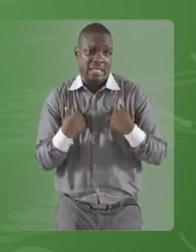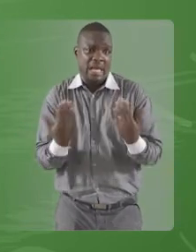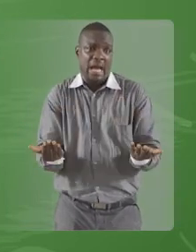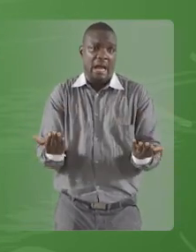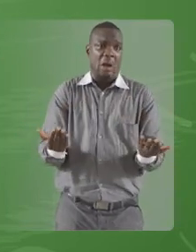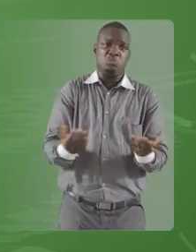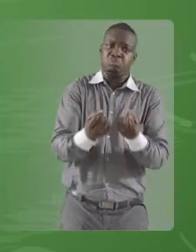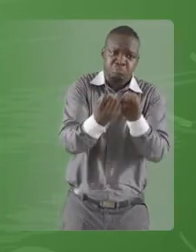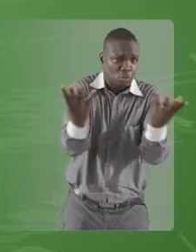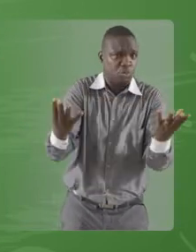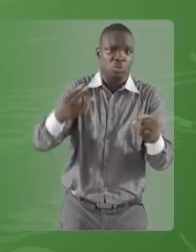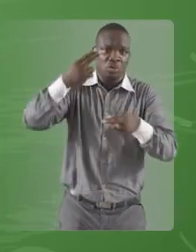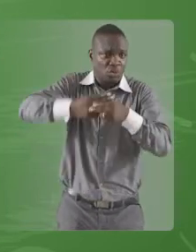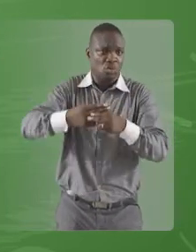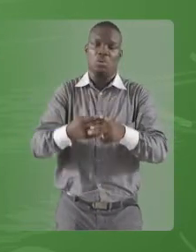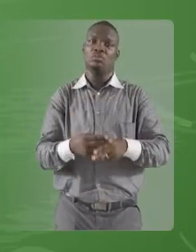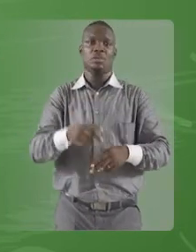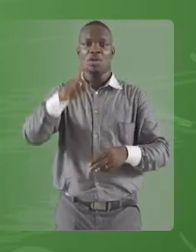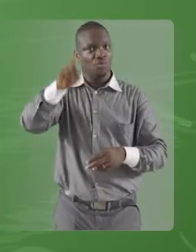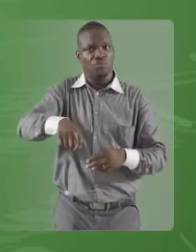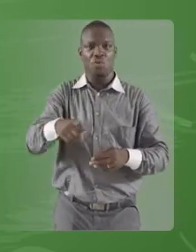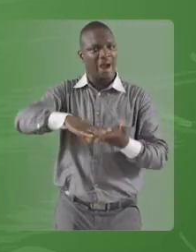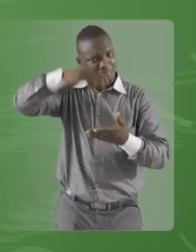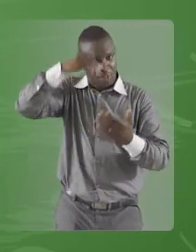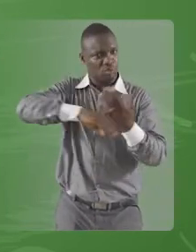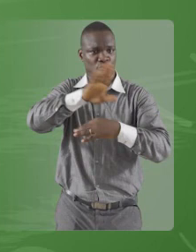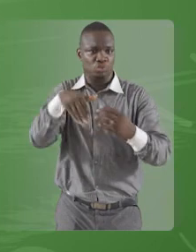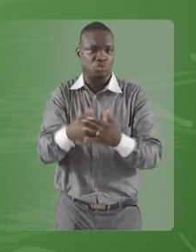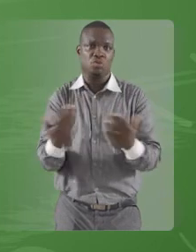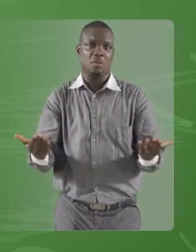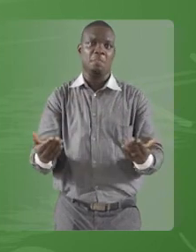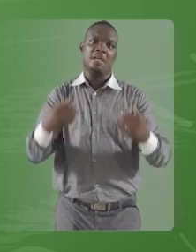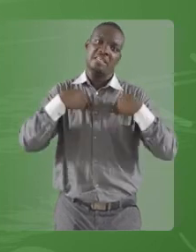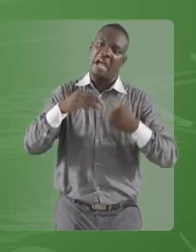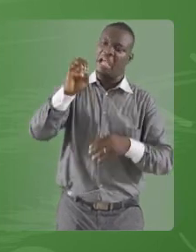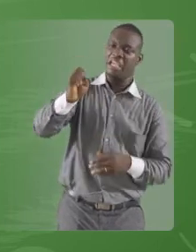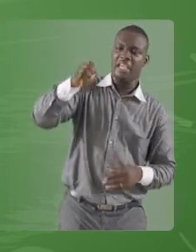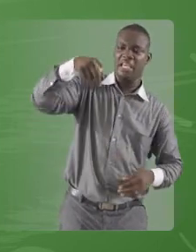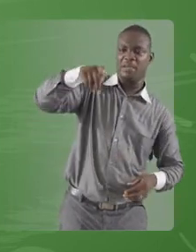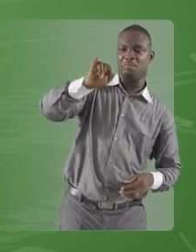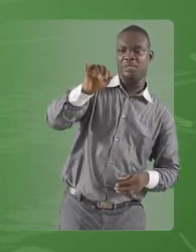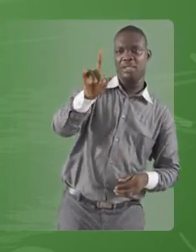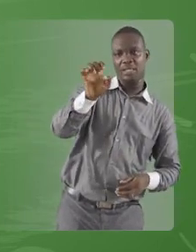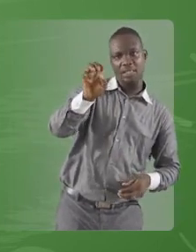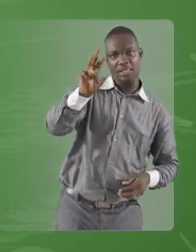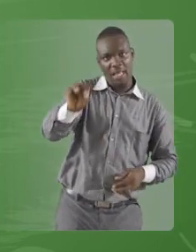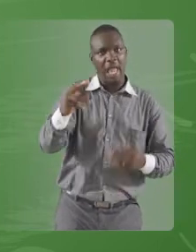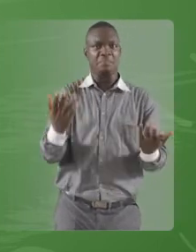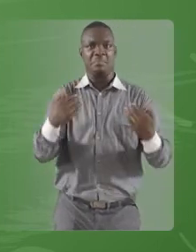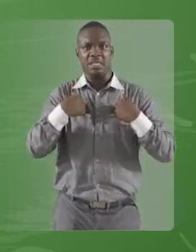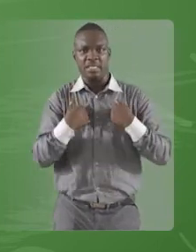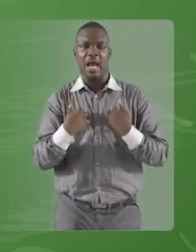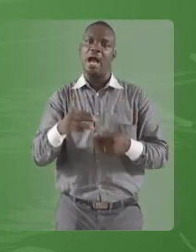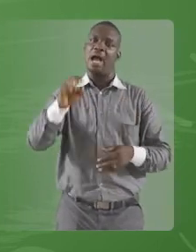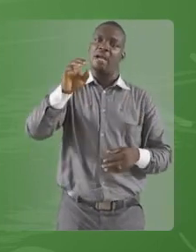cribrovasculaire et ainsi de suite. Quant à l'antenne mûre, on voit épiderme, assise mécanique, fente de